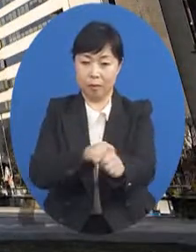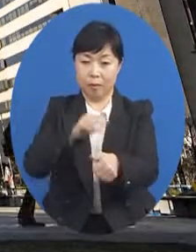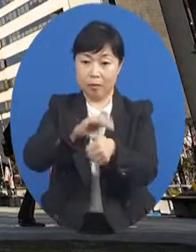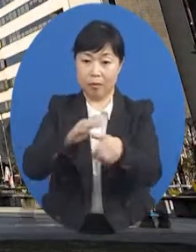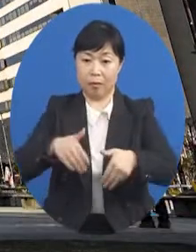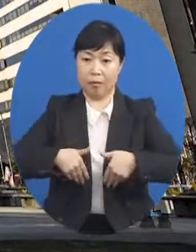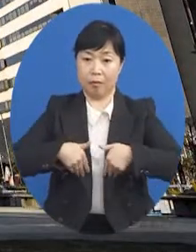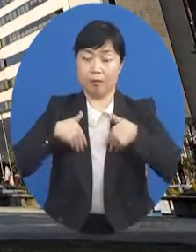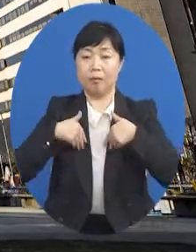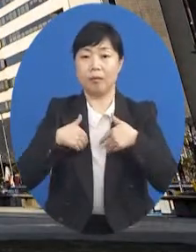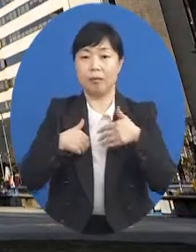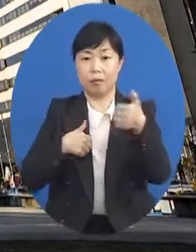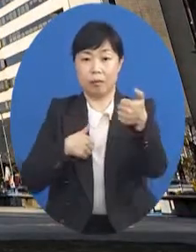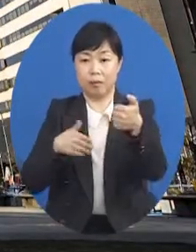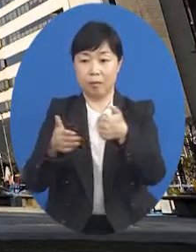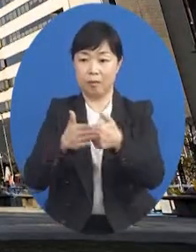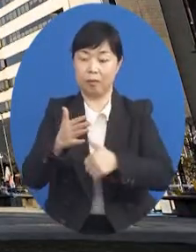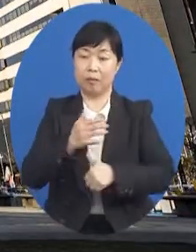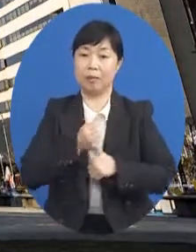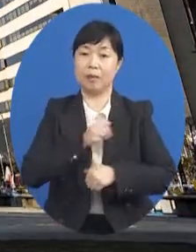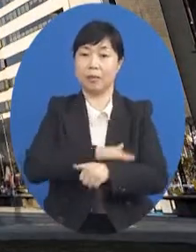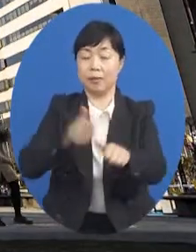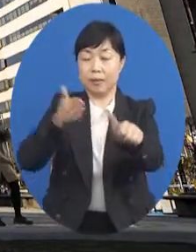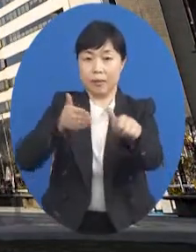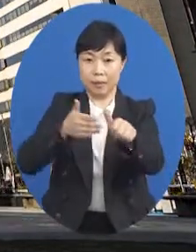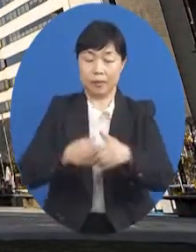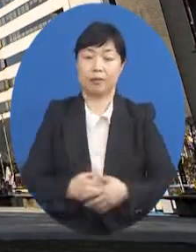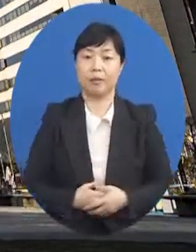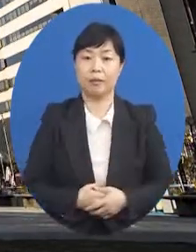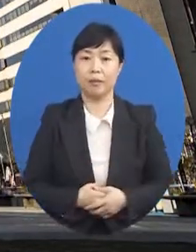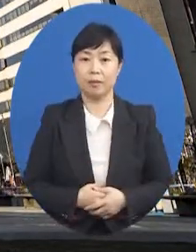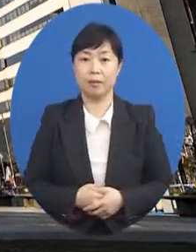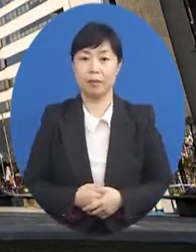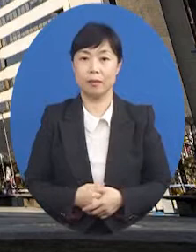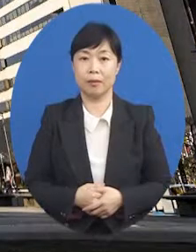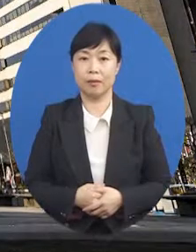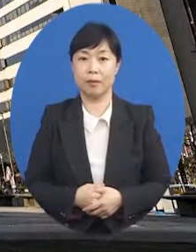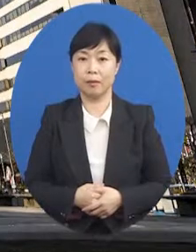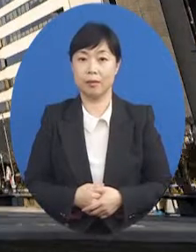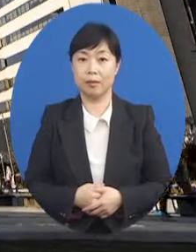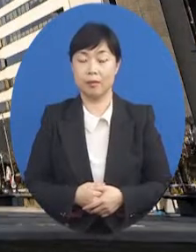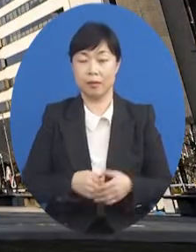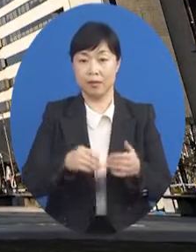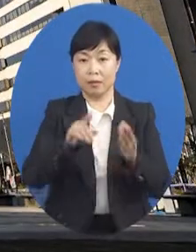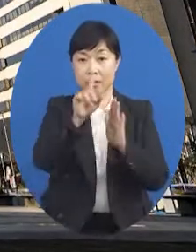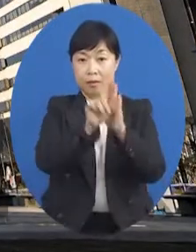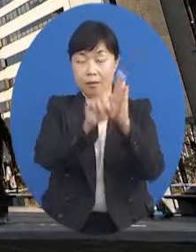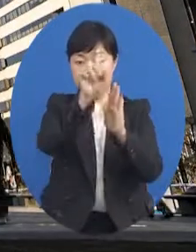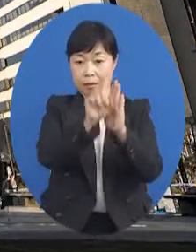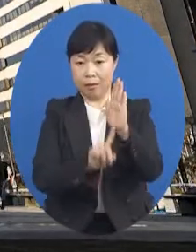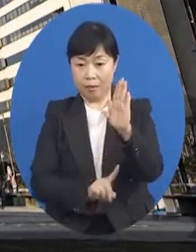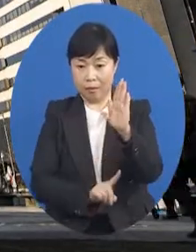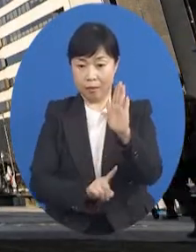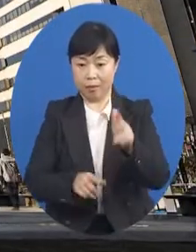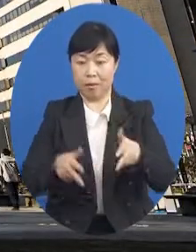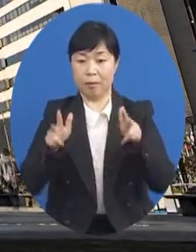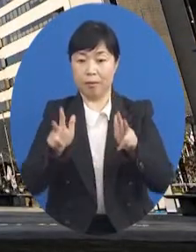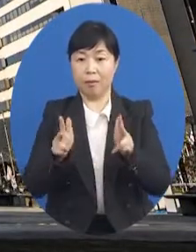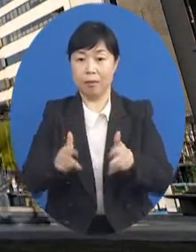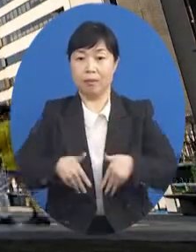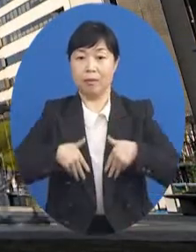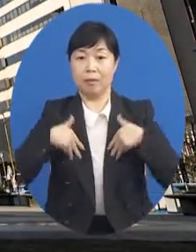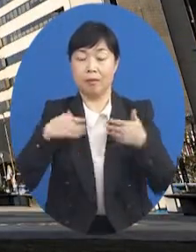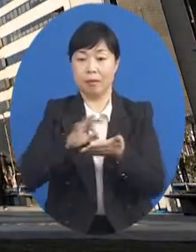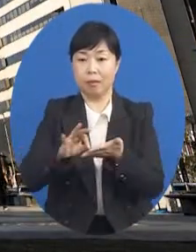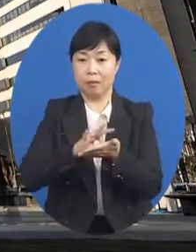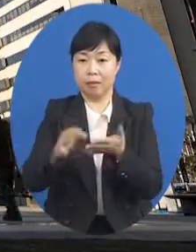위험 지수가 50이므로 안전수칙을 지켜 사고를 예방하시기 바랍니다. 기온이 떨어지면서 난방용품의